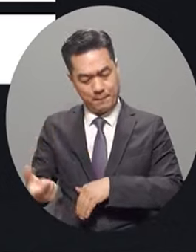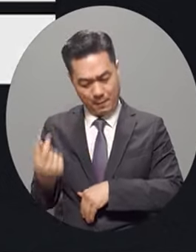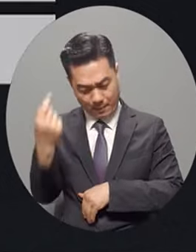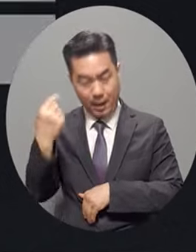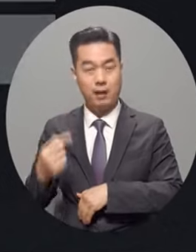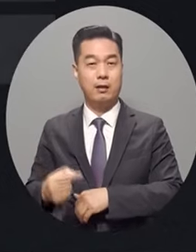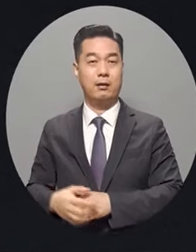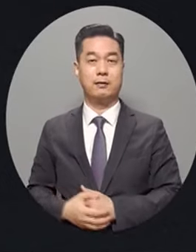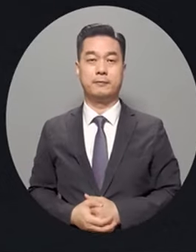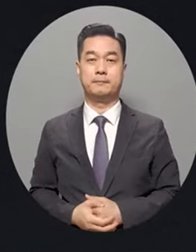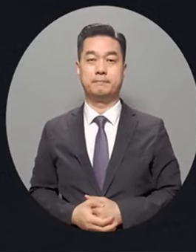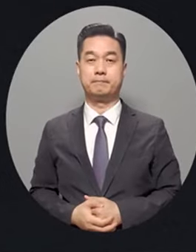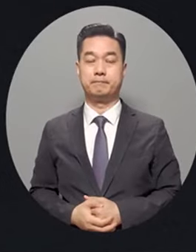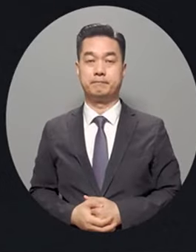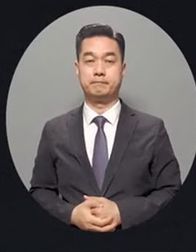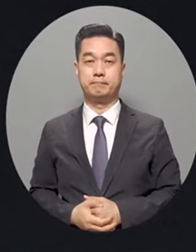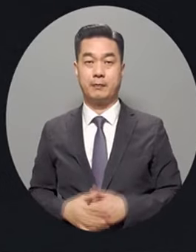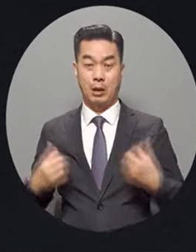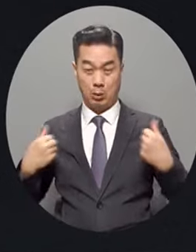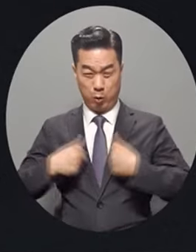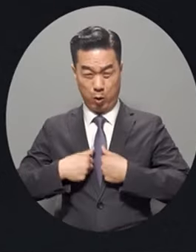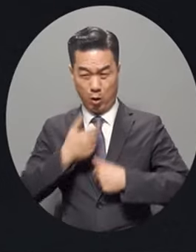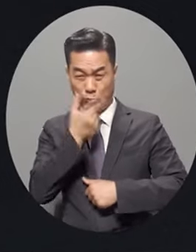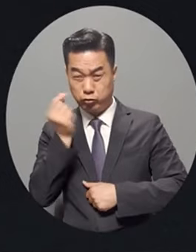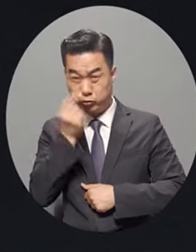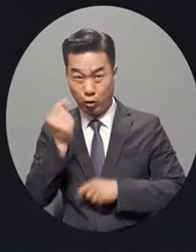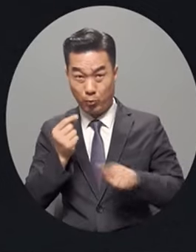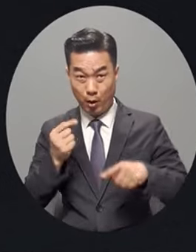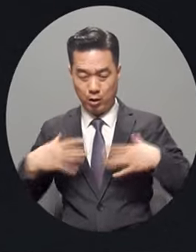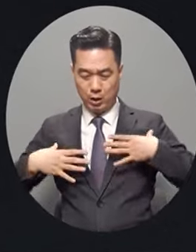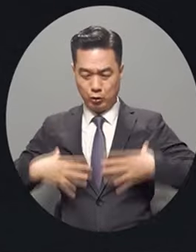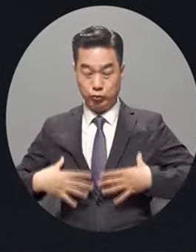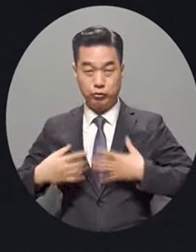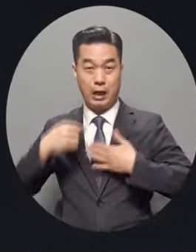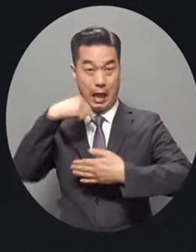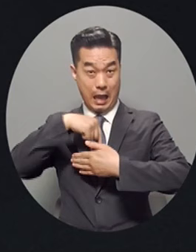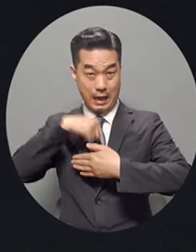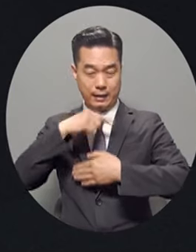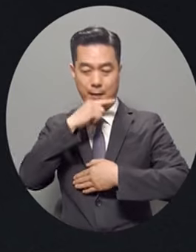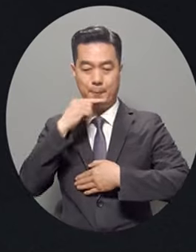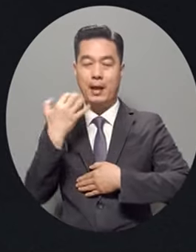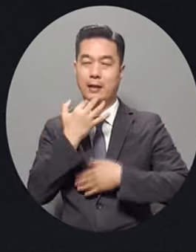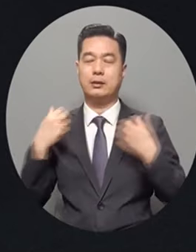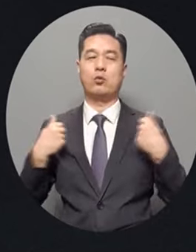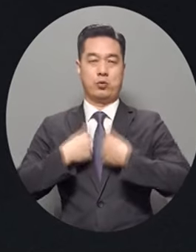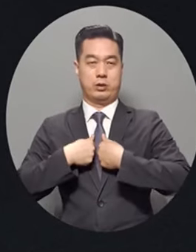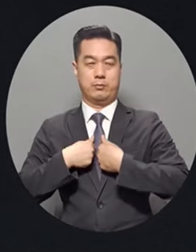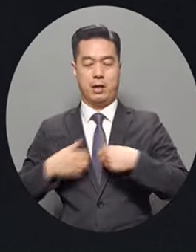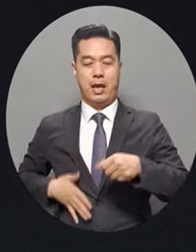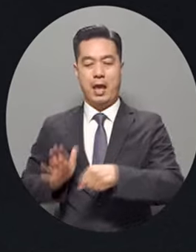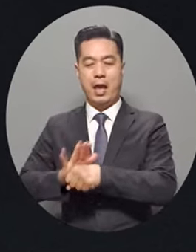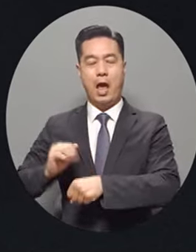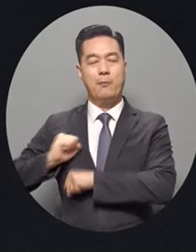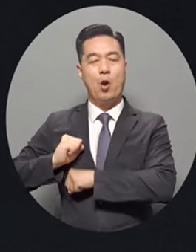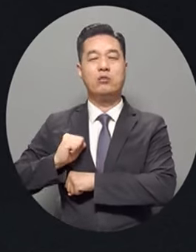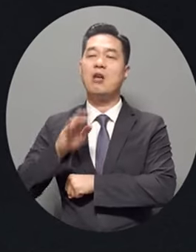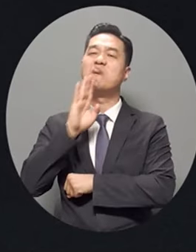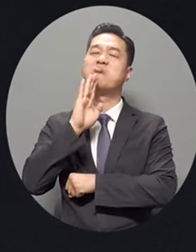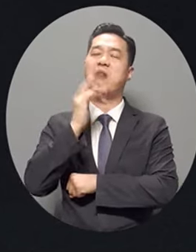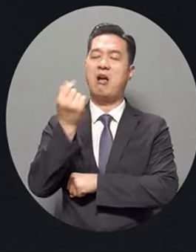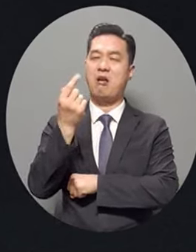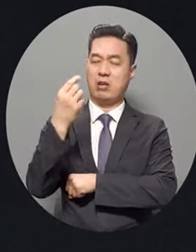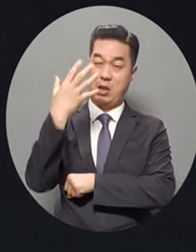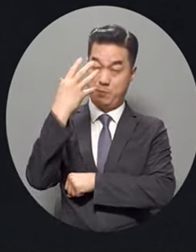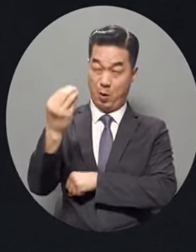재촉했습니다 복장 착용 미흡 슈트 안에도 빨간색 추리닝 입고 해병대가 눈에 확 뛸 수 있도록 가급적